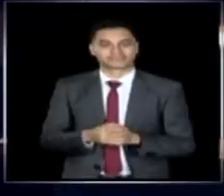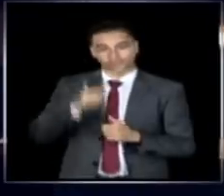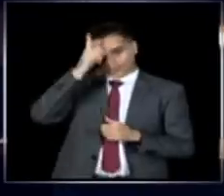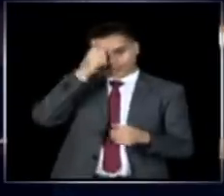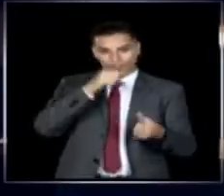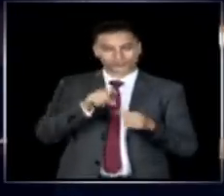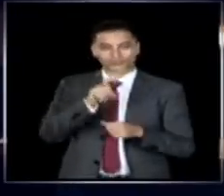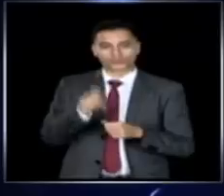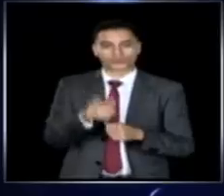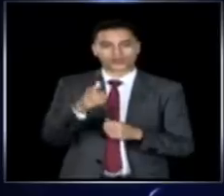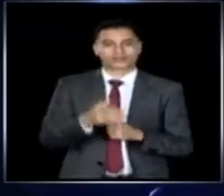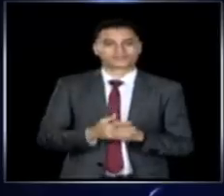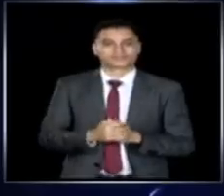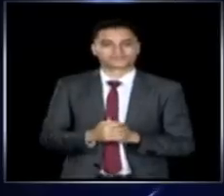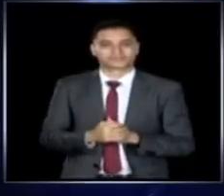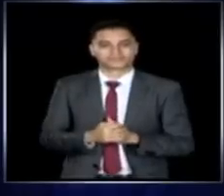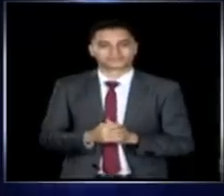علوم والسؤال هو: